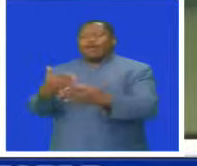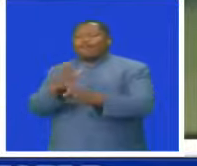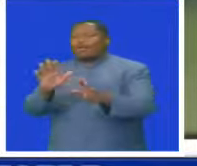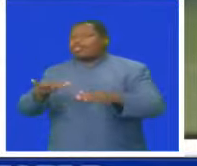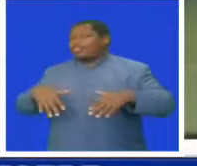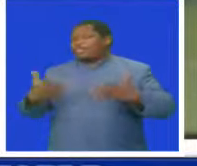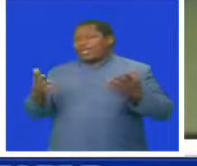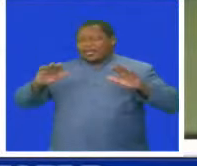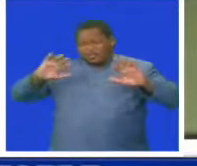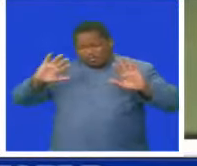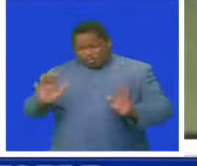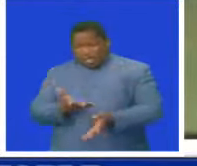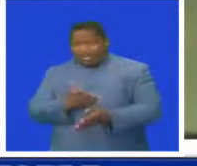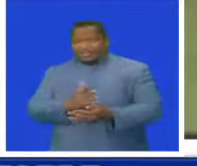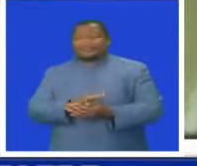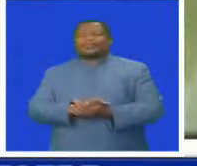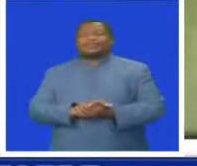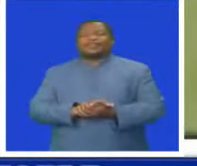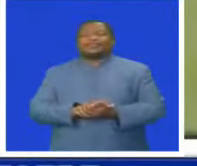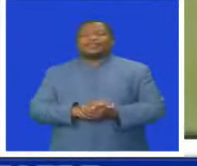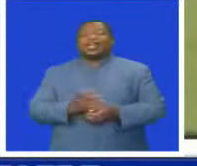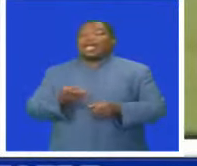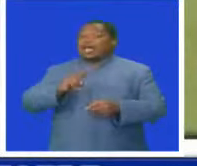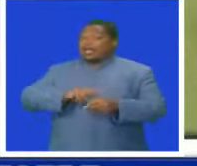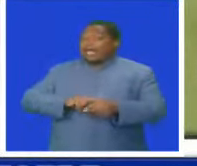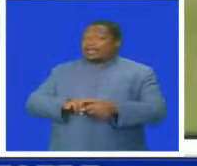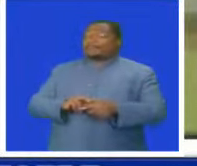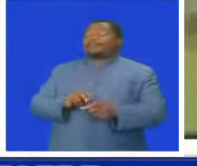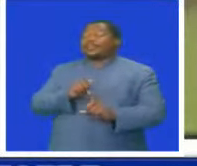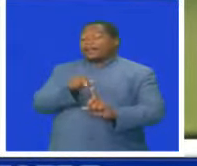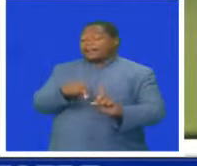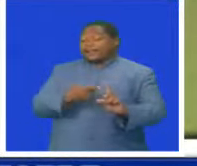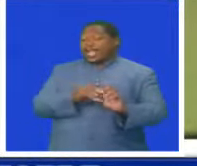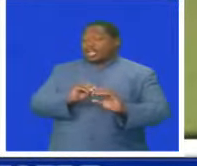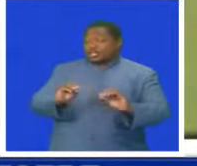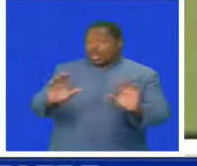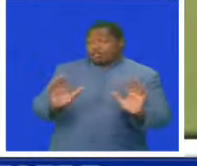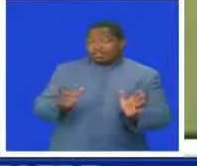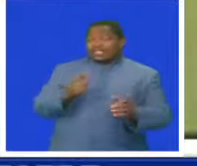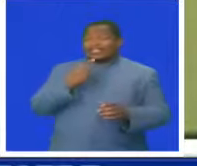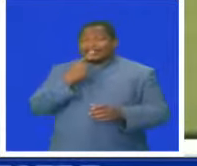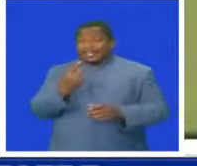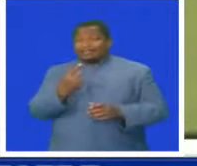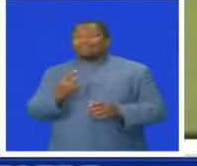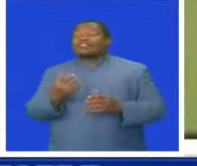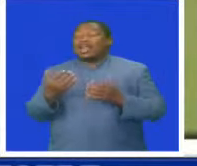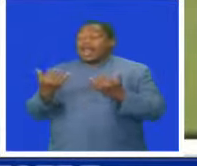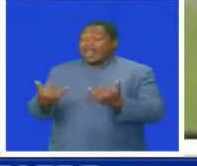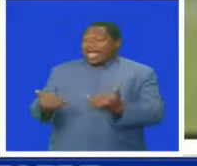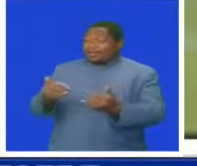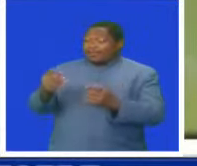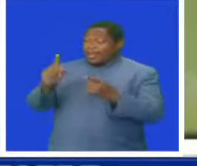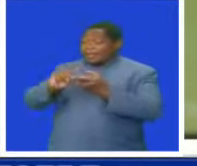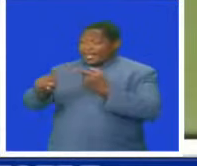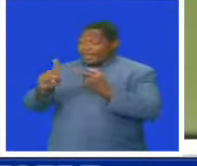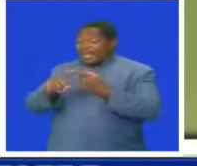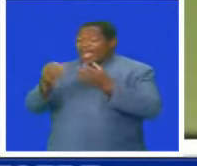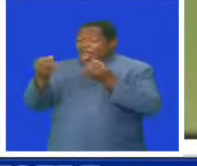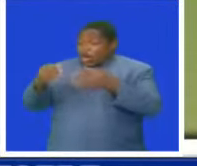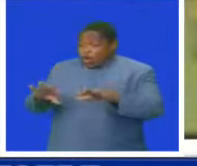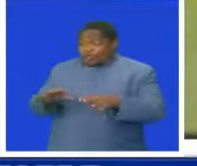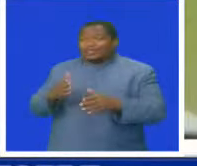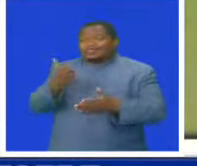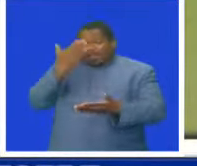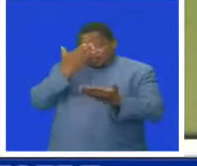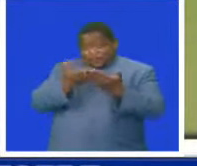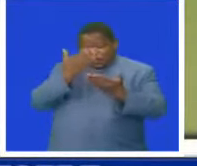kunengi labakufundzile kulendzebe labathemba abantu okusebenzisa nasemdlalweni leminye letako. Lubekele umsakazo weSwatini TV kumdlalo